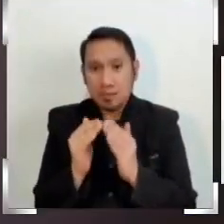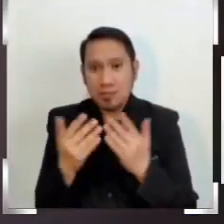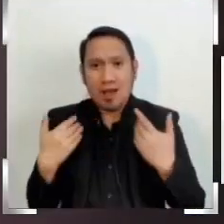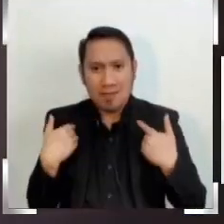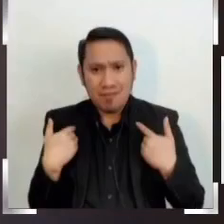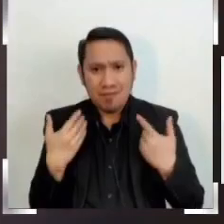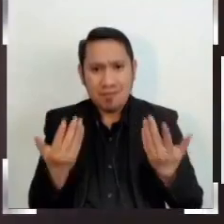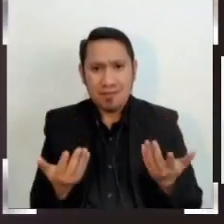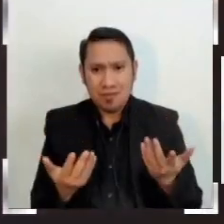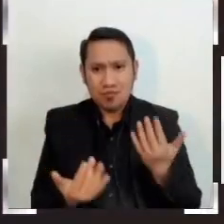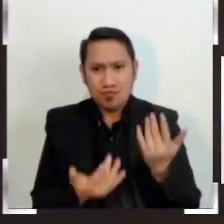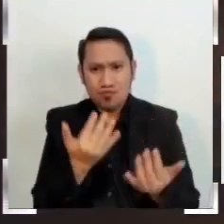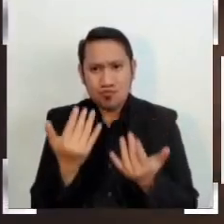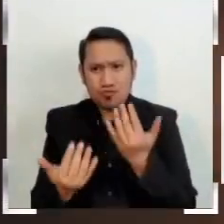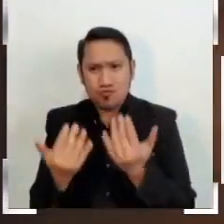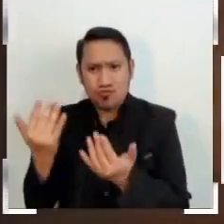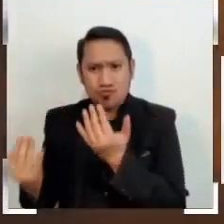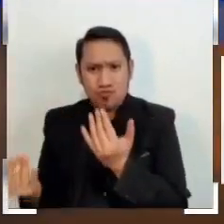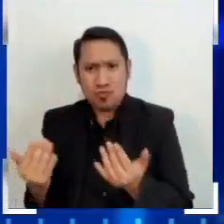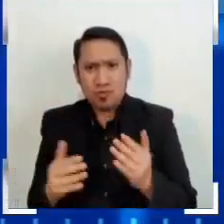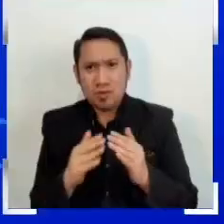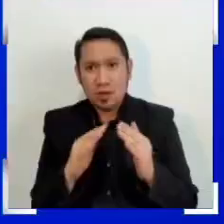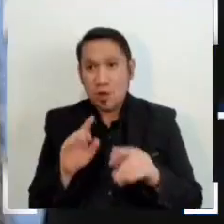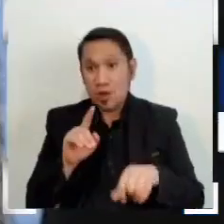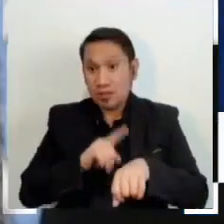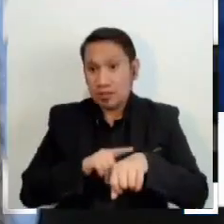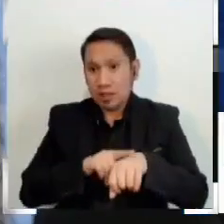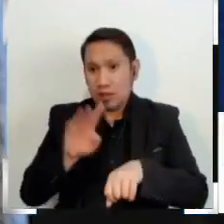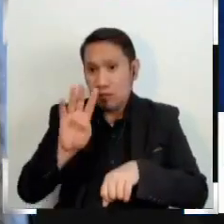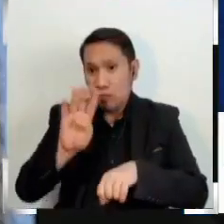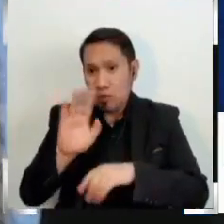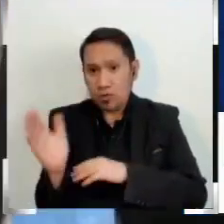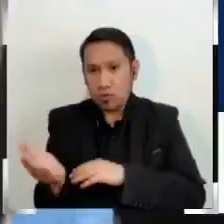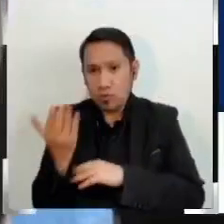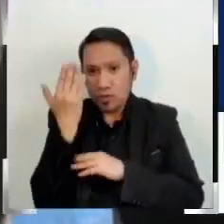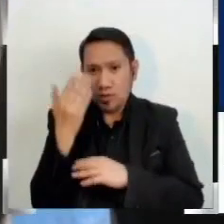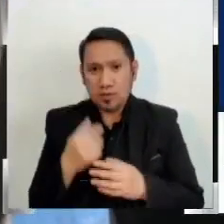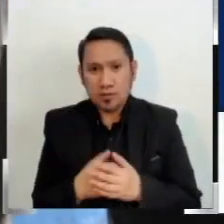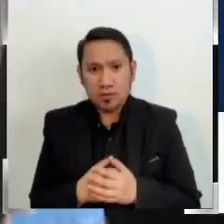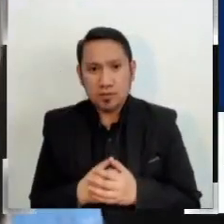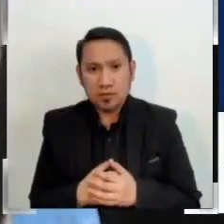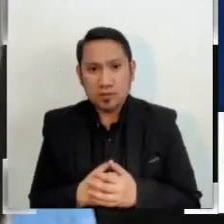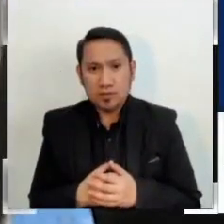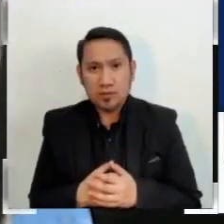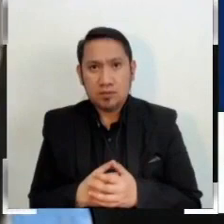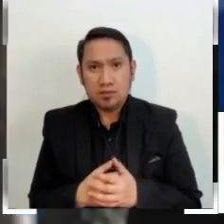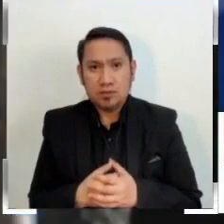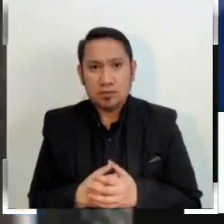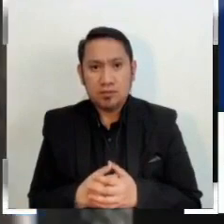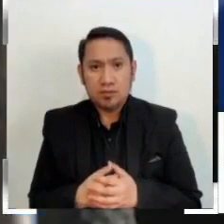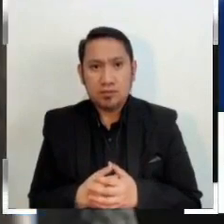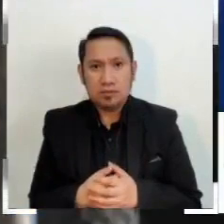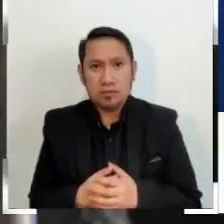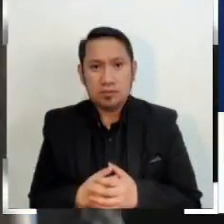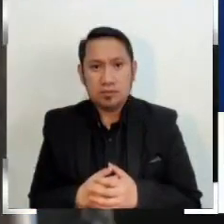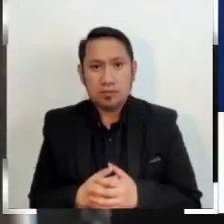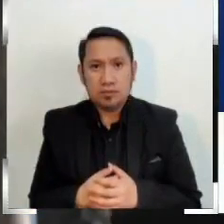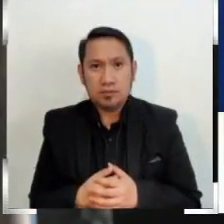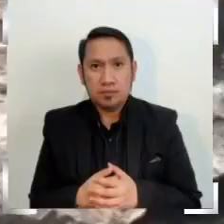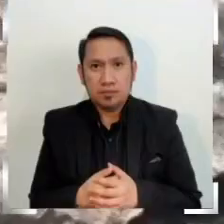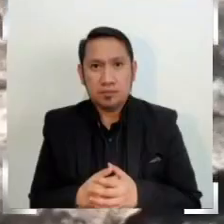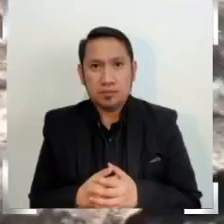ilang bahay alas 4 ng madaling araw kanina. Sabing please, dekat kami aras. Mayigat kami undikid ah. Palastimahat kami